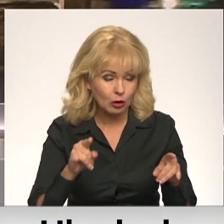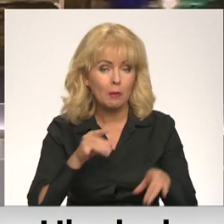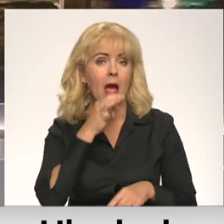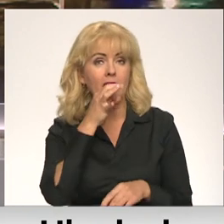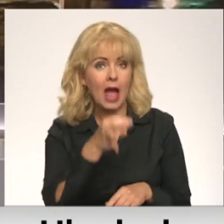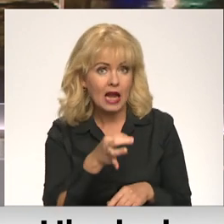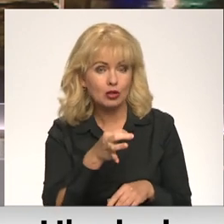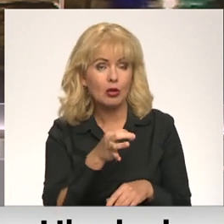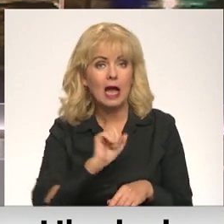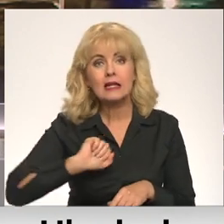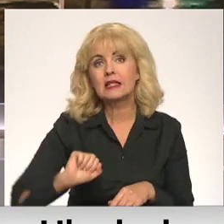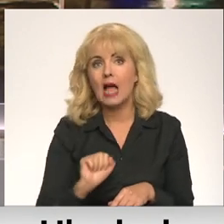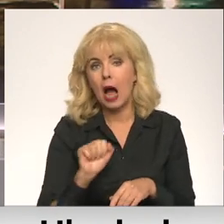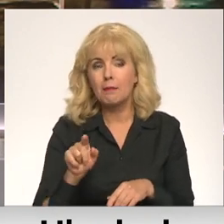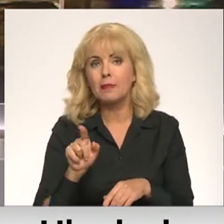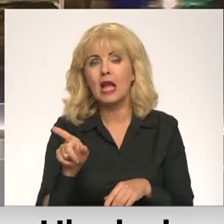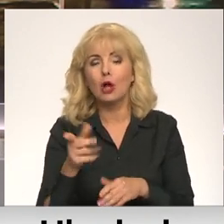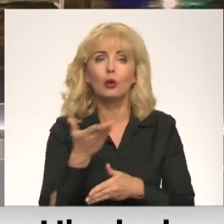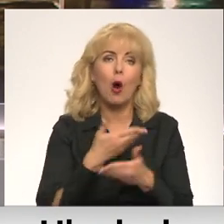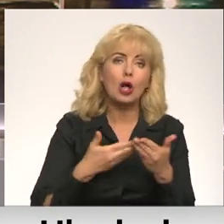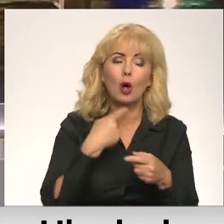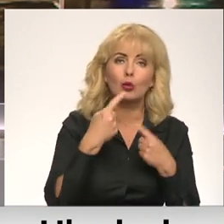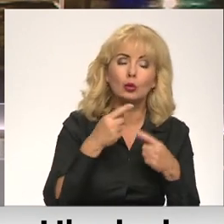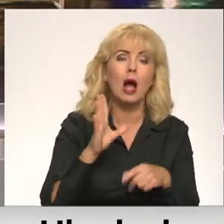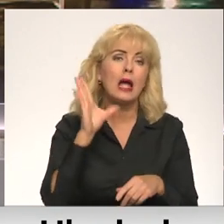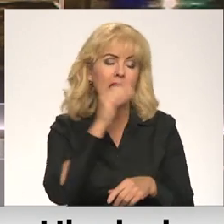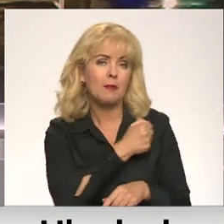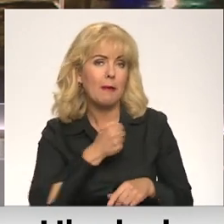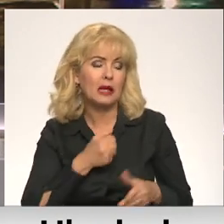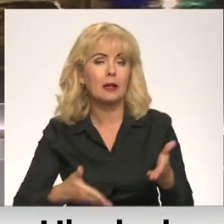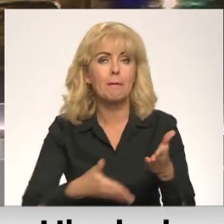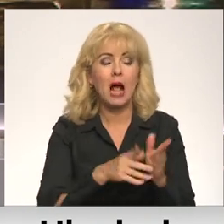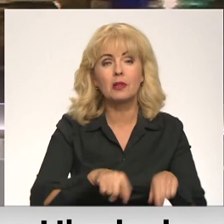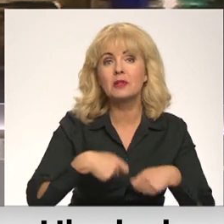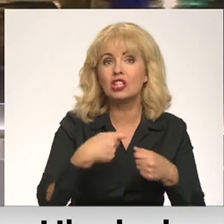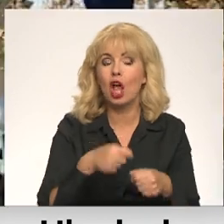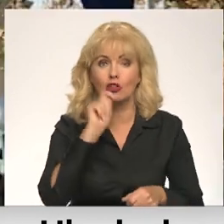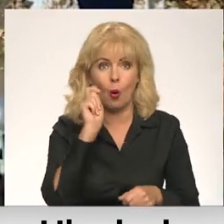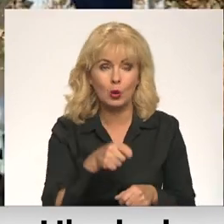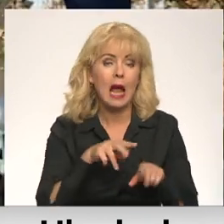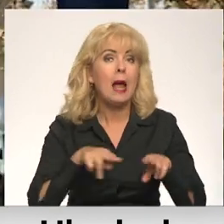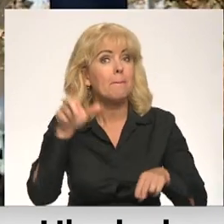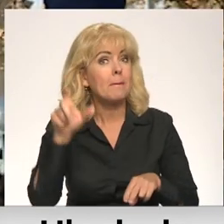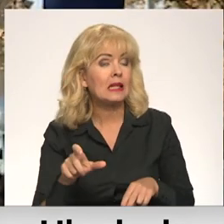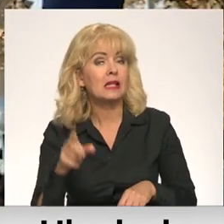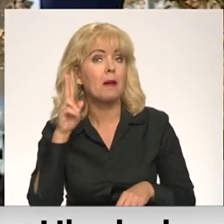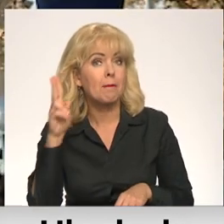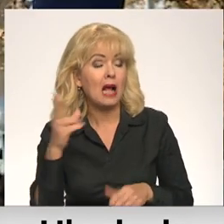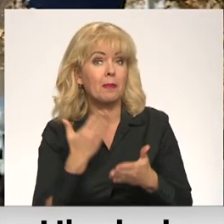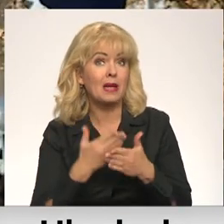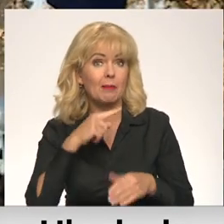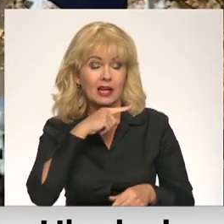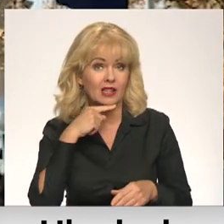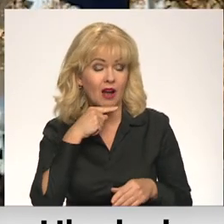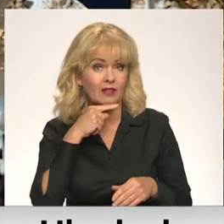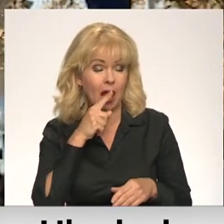sacīja, ka ar sabiedrotajiem tiek runāts par iespējamu militārās palīdzības sniegšanu Ukrainai. Ministrs ir pārliecināts, ja Krievija